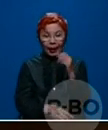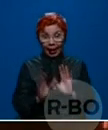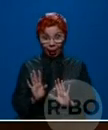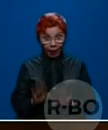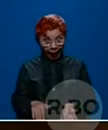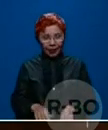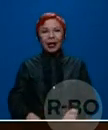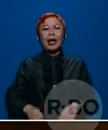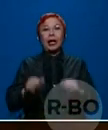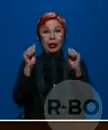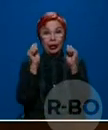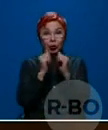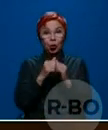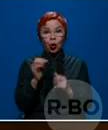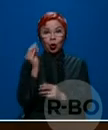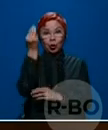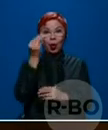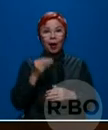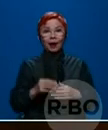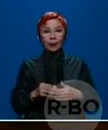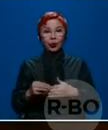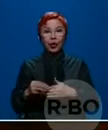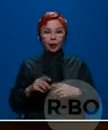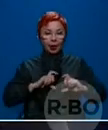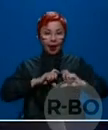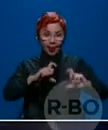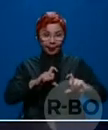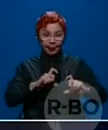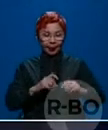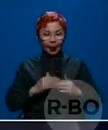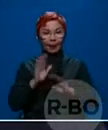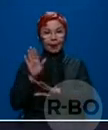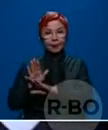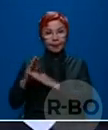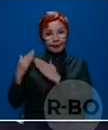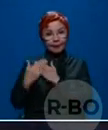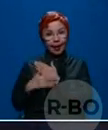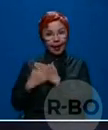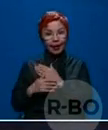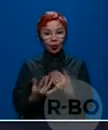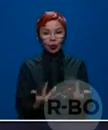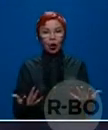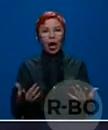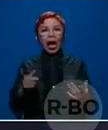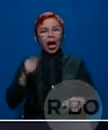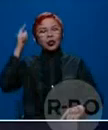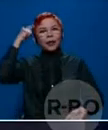pemimpin pemimpin yang punya hati pemimpin yang memikirkan rakyatnya mesti Sejahtera